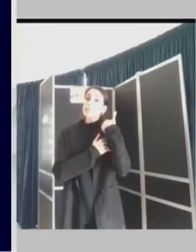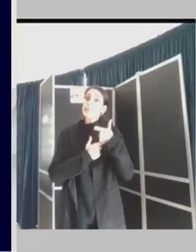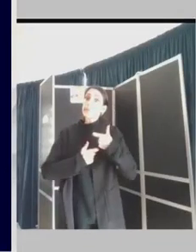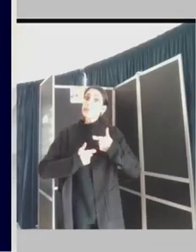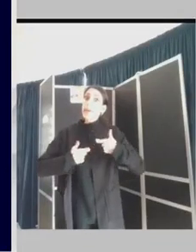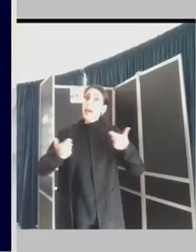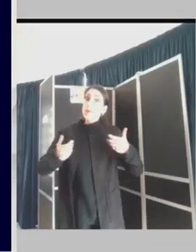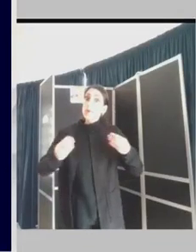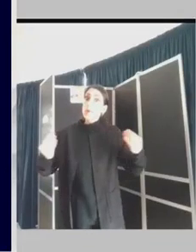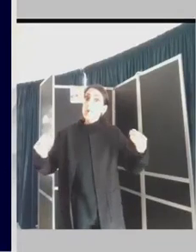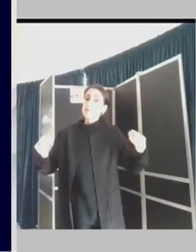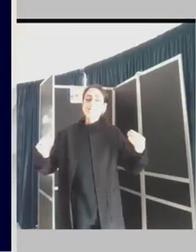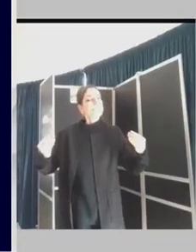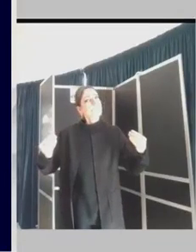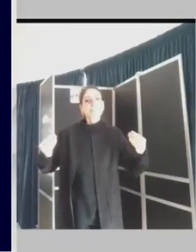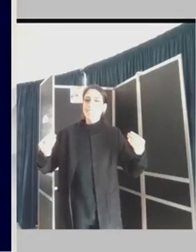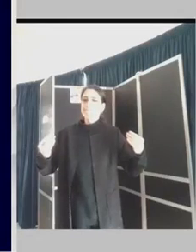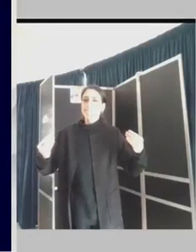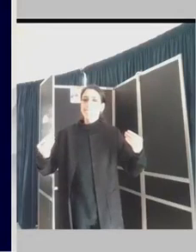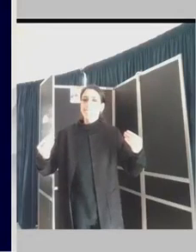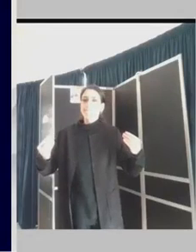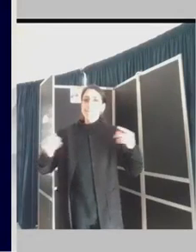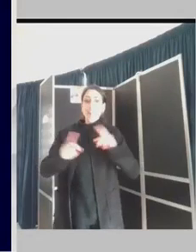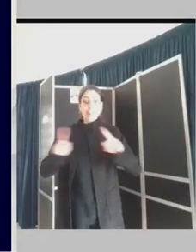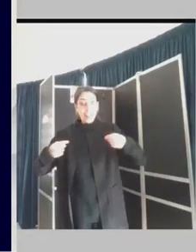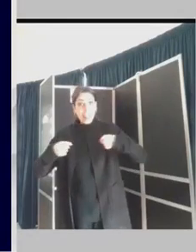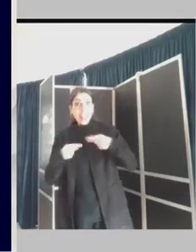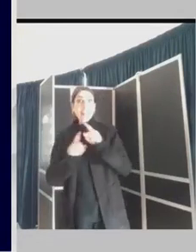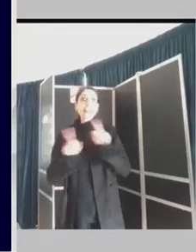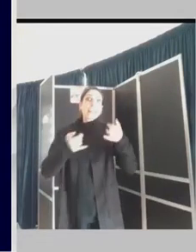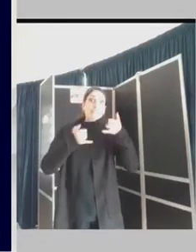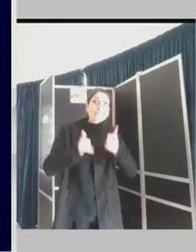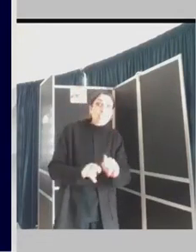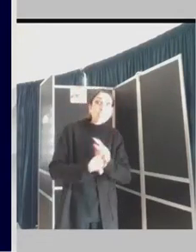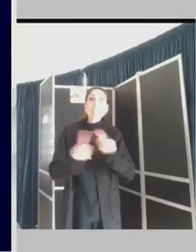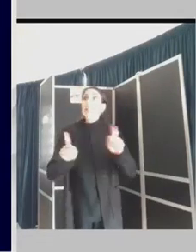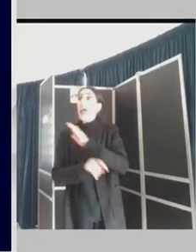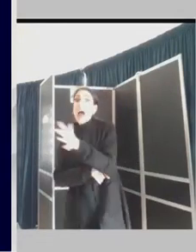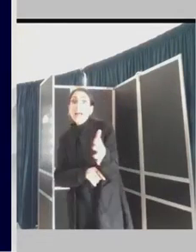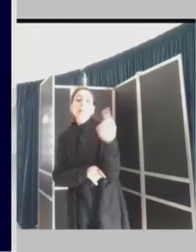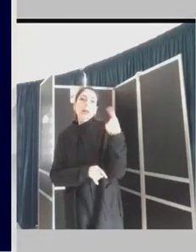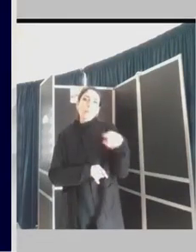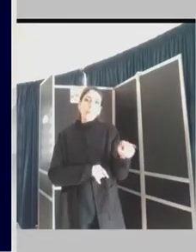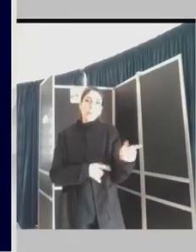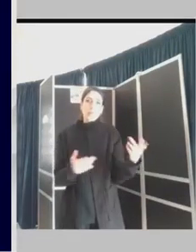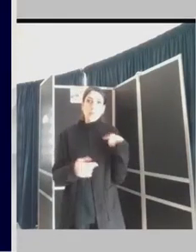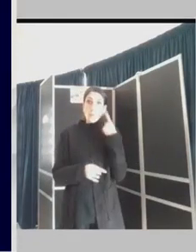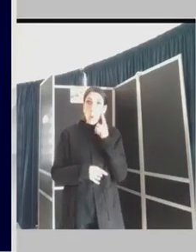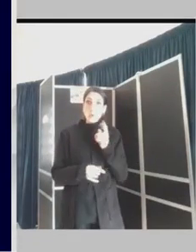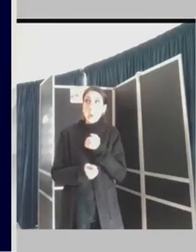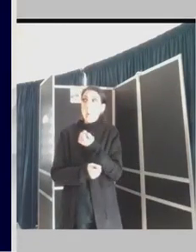soccorso. Ognuno di noi dovrebbe dire: l'ho fatto o non l'ho fatto, magari lo faccio, già sarebbe molto.